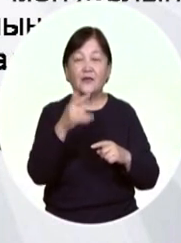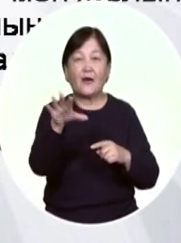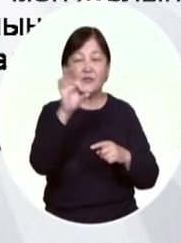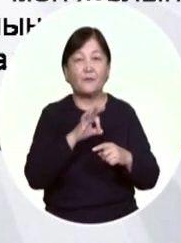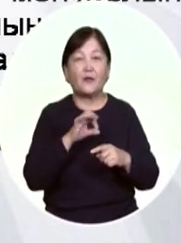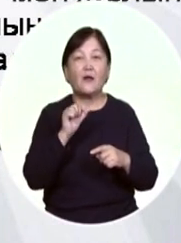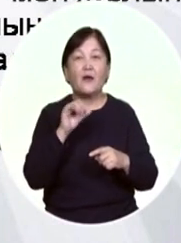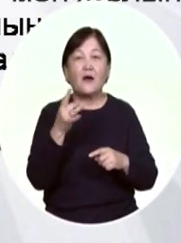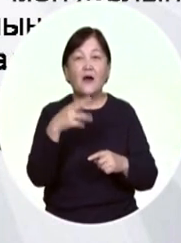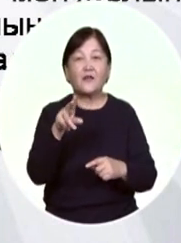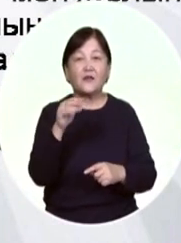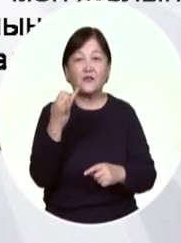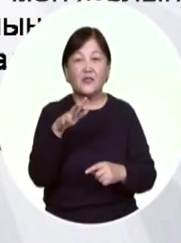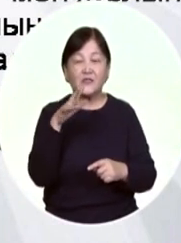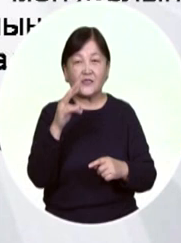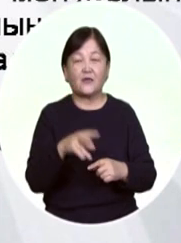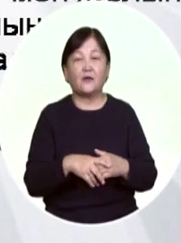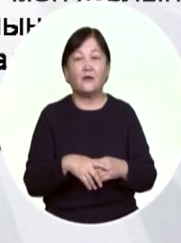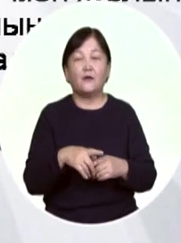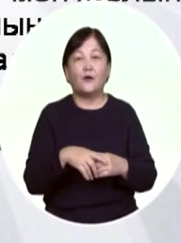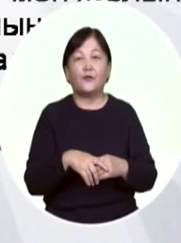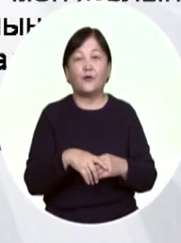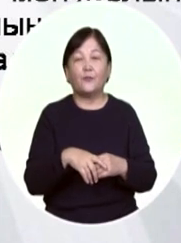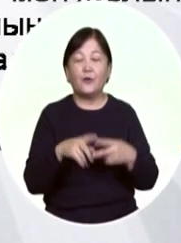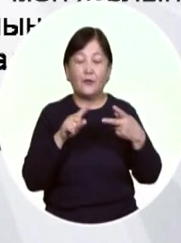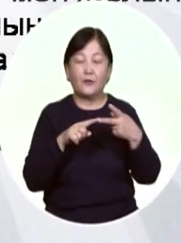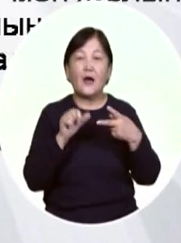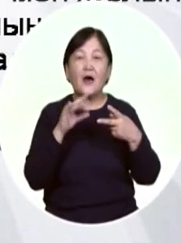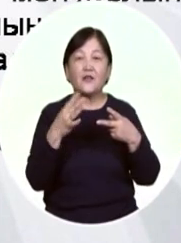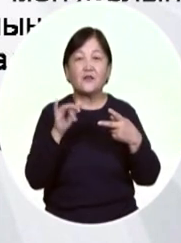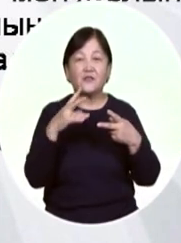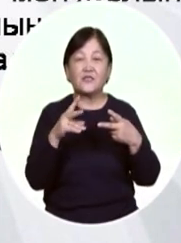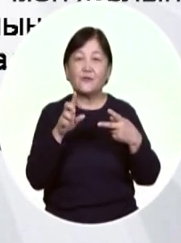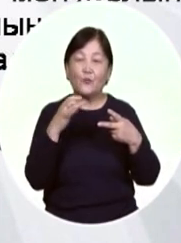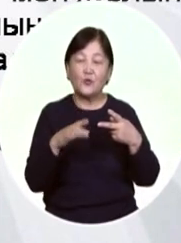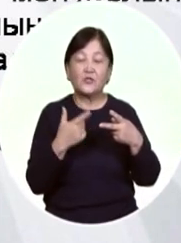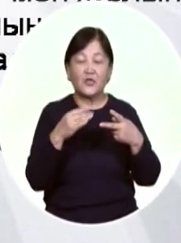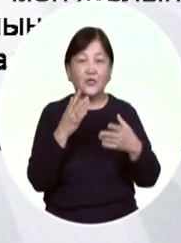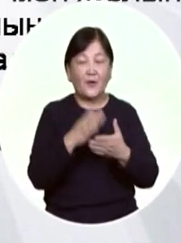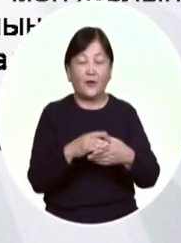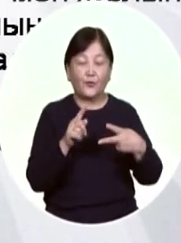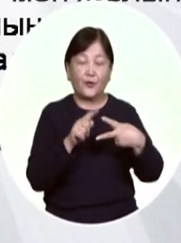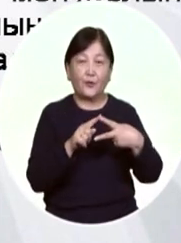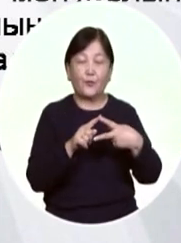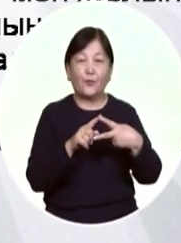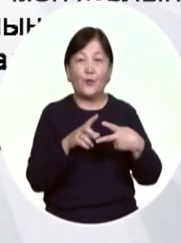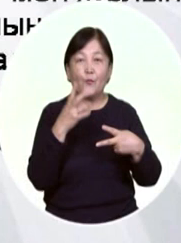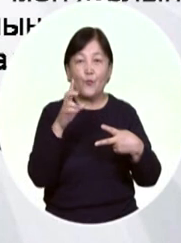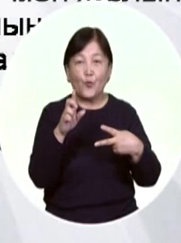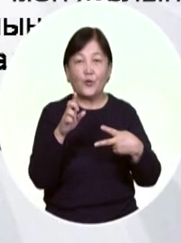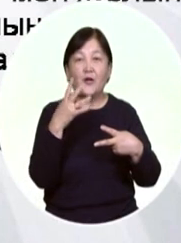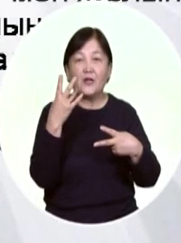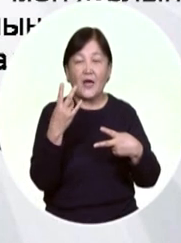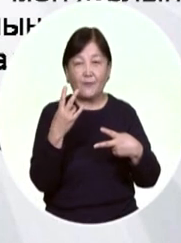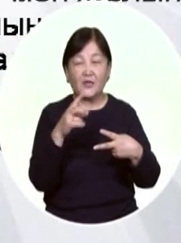Ардчилсан, ардчилсан бус хэлбэрийн засаглал гэж байдаг. Тэгвэл Монгол улс энэ үндсэн хуулиар нэгэнт бүгд найрамдах засгийг хүлээж